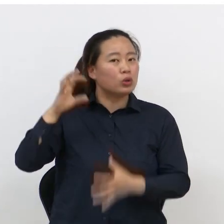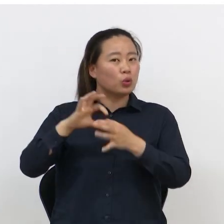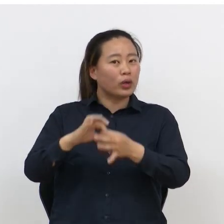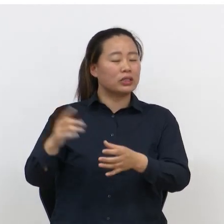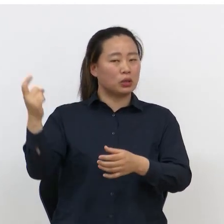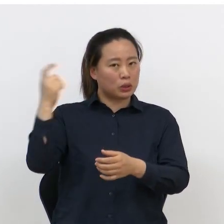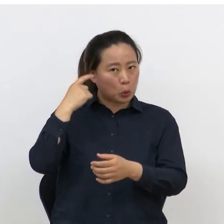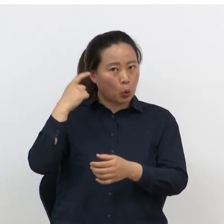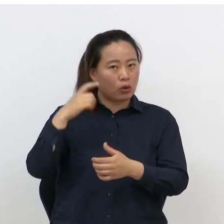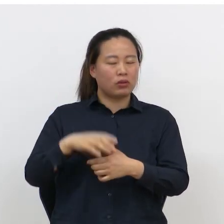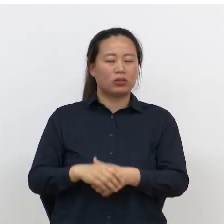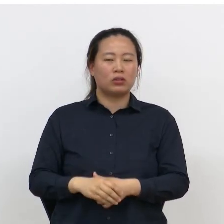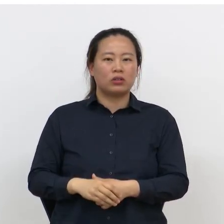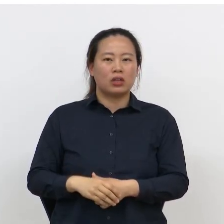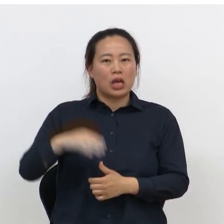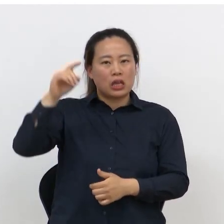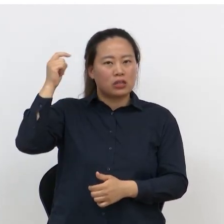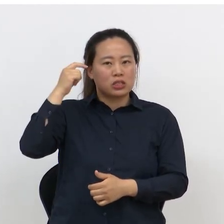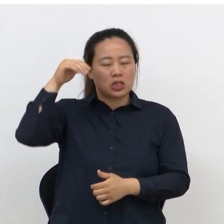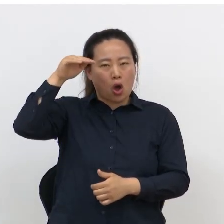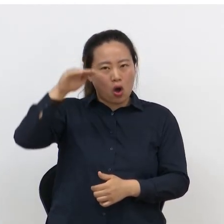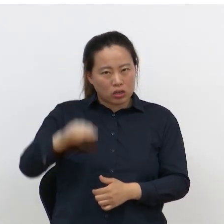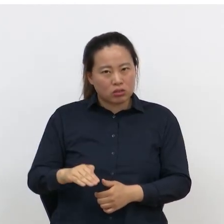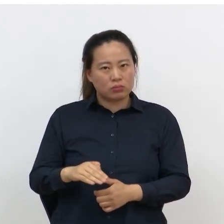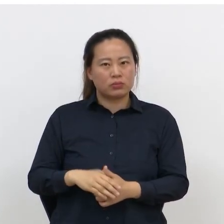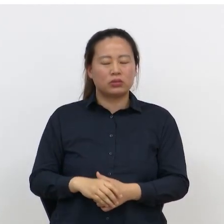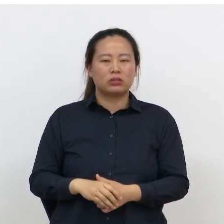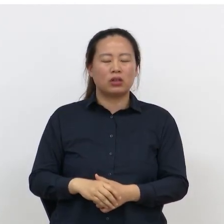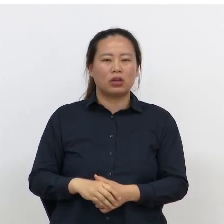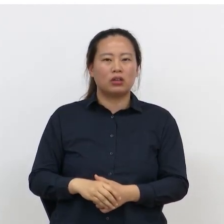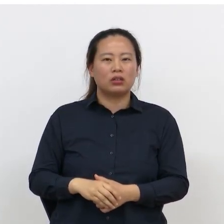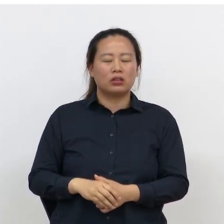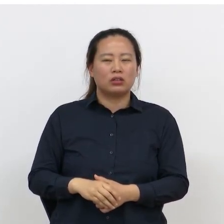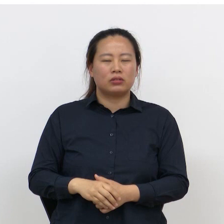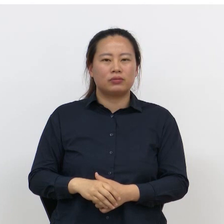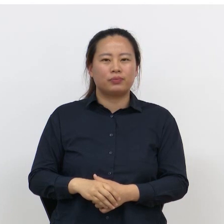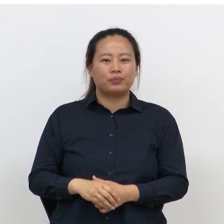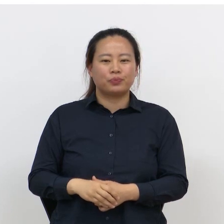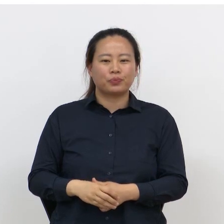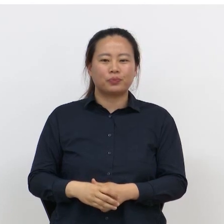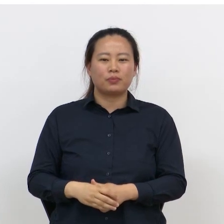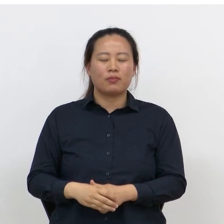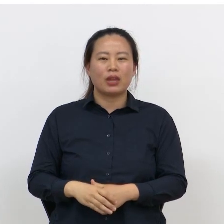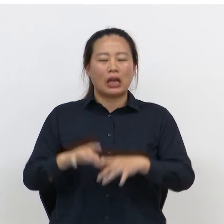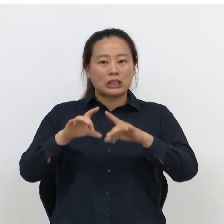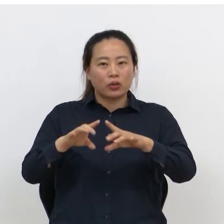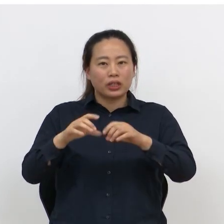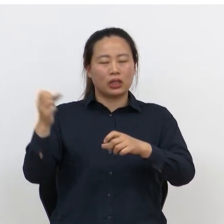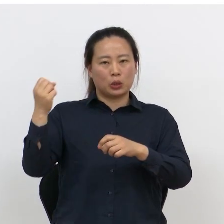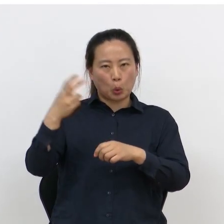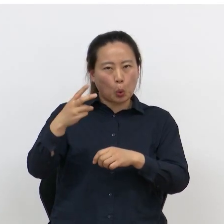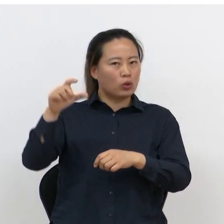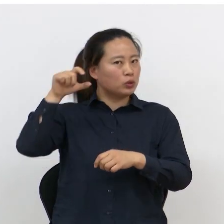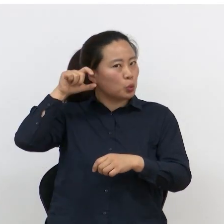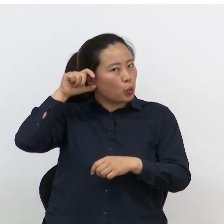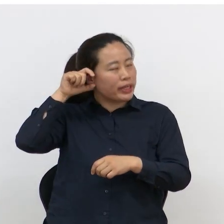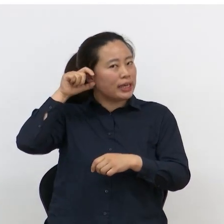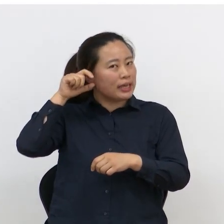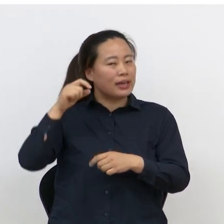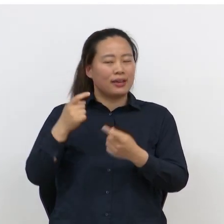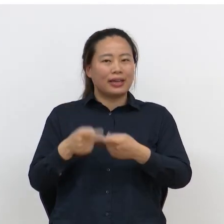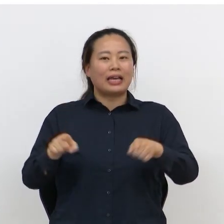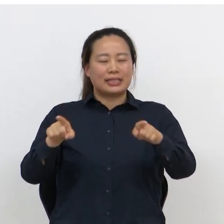전기자극으로 듣고 저음은 소리를 통해서 유모 세포로 듣고 이렇게 전기자극과 소리자극을 같이 사용하는